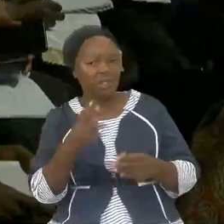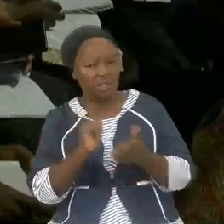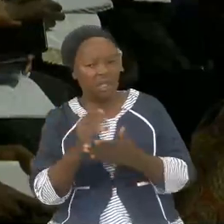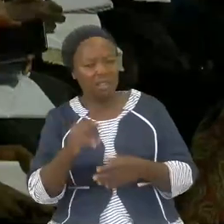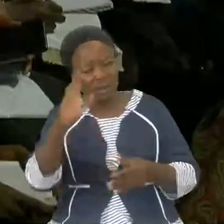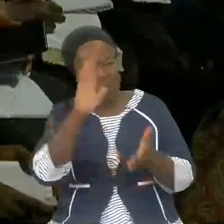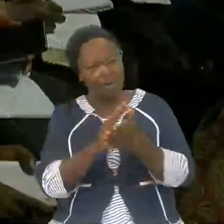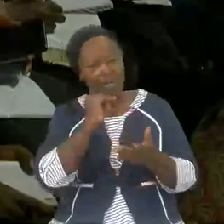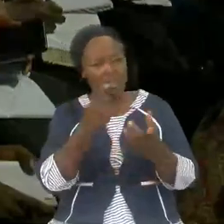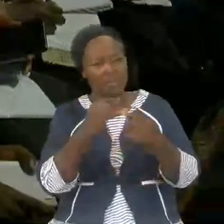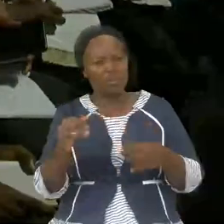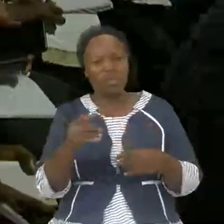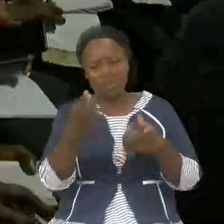arrivé.